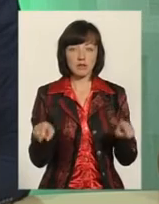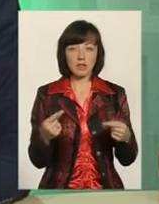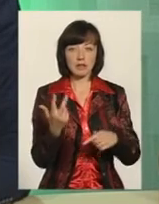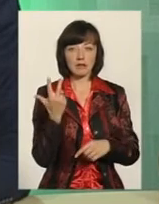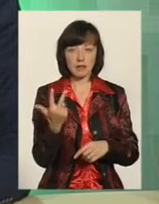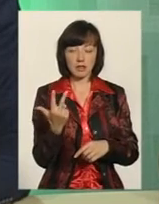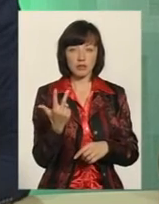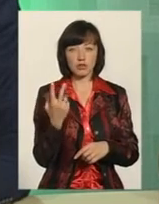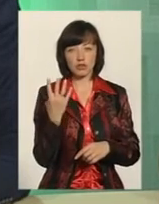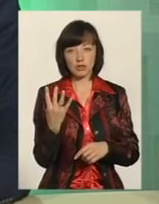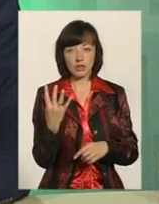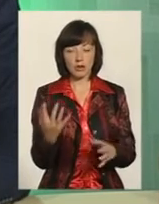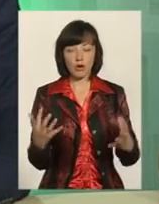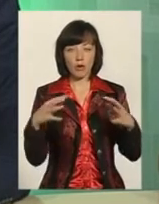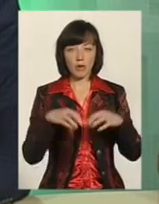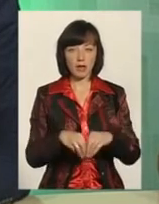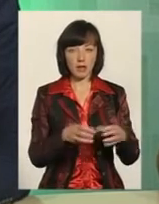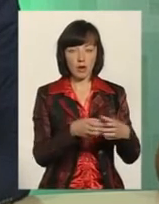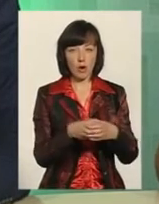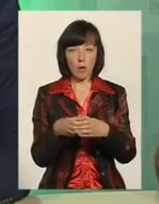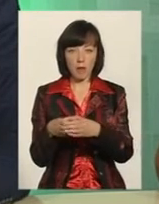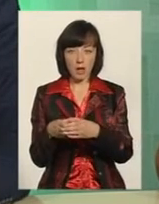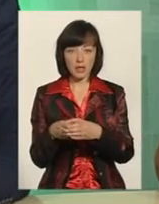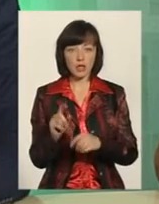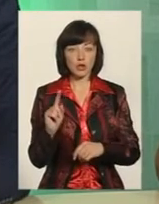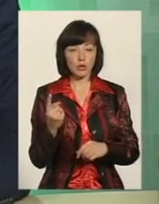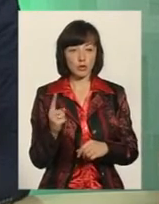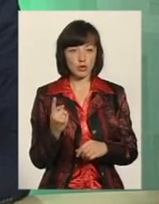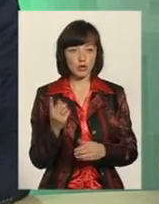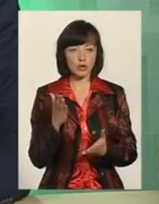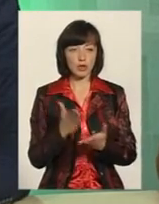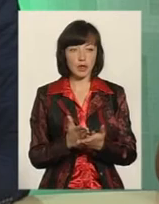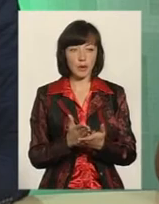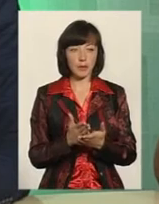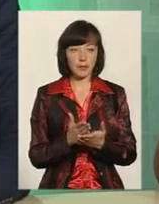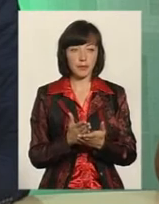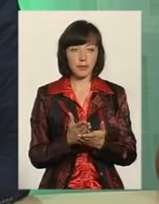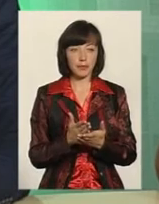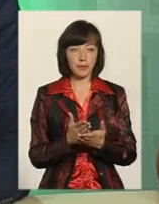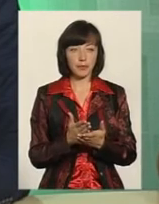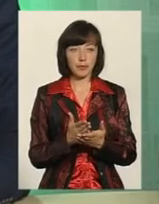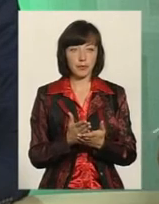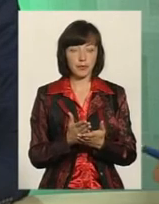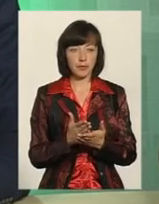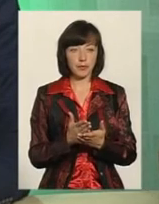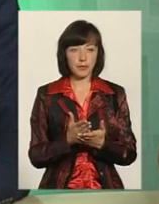можливо, 4 об'єднані громади. Тому що є певні, скажімо так,